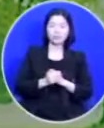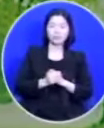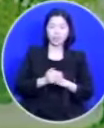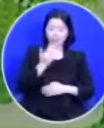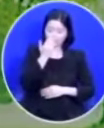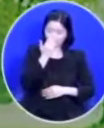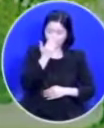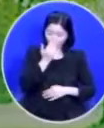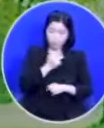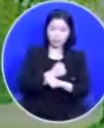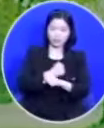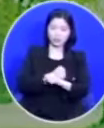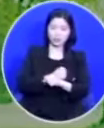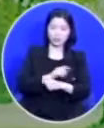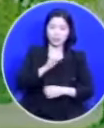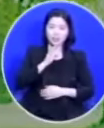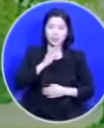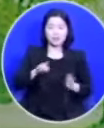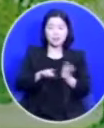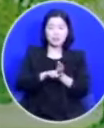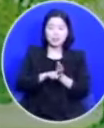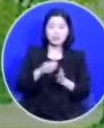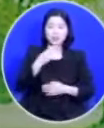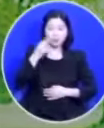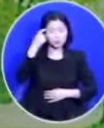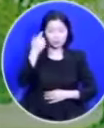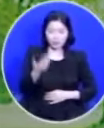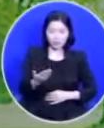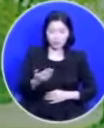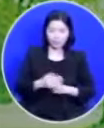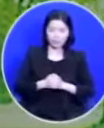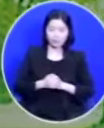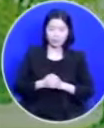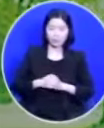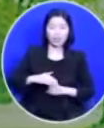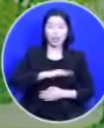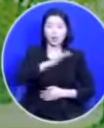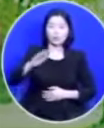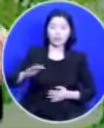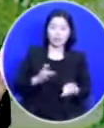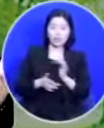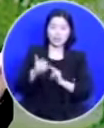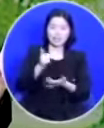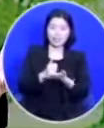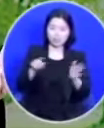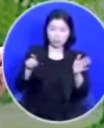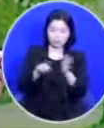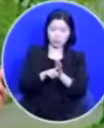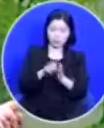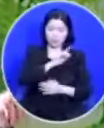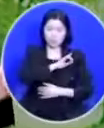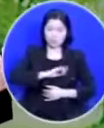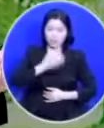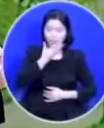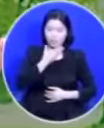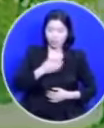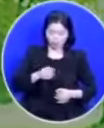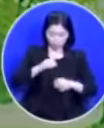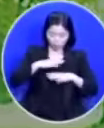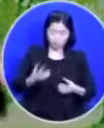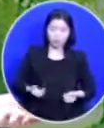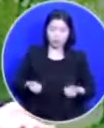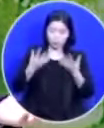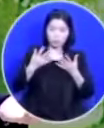겸손하신 겁니까 믿음이 없는 겁니까 우리가 예수를 믿는 가장 놀라운 축복이 우리가 이 세상